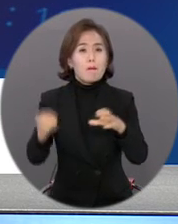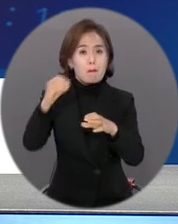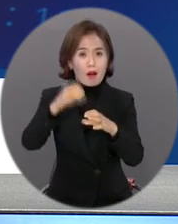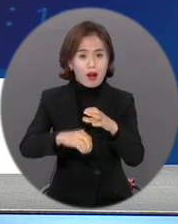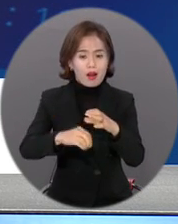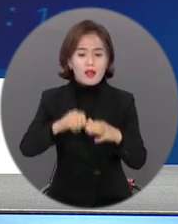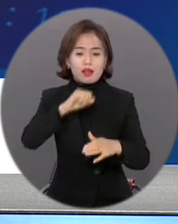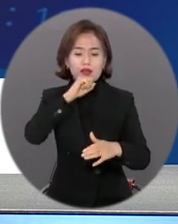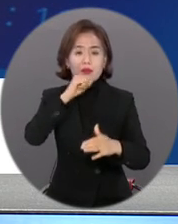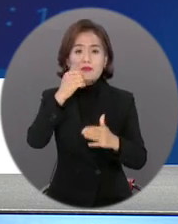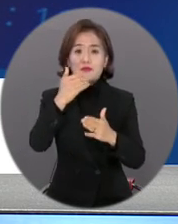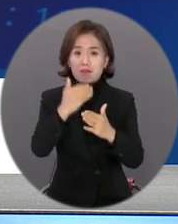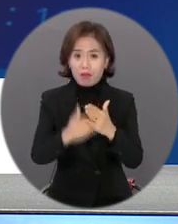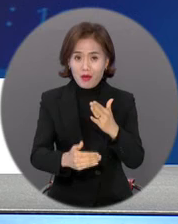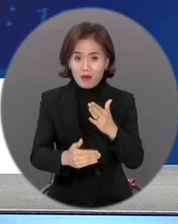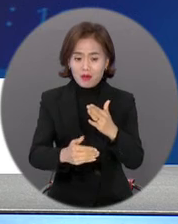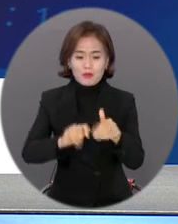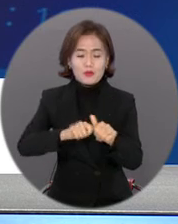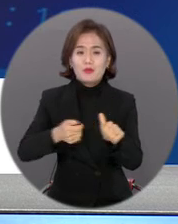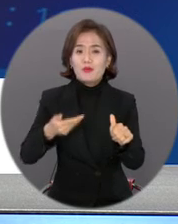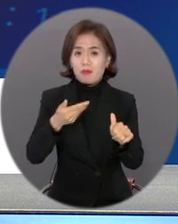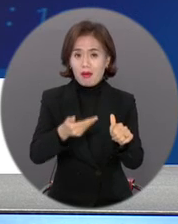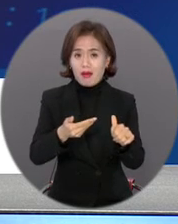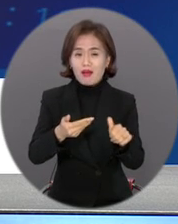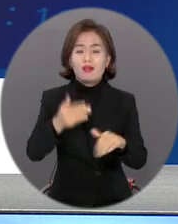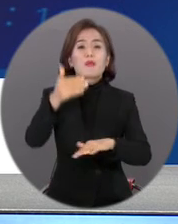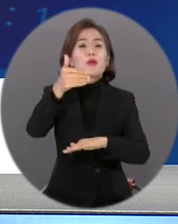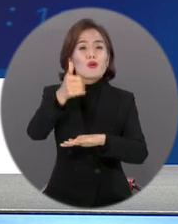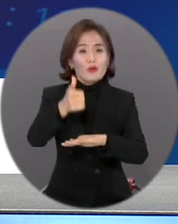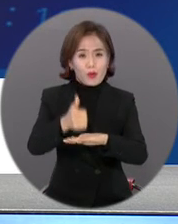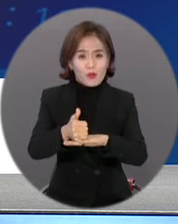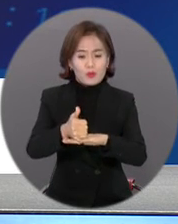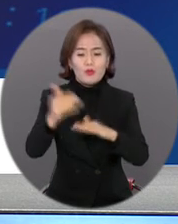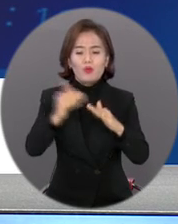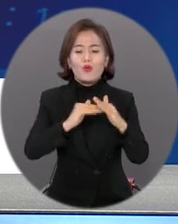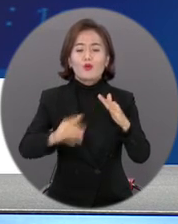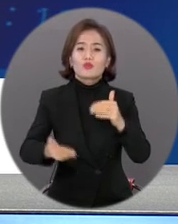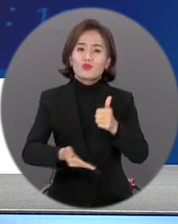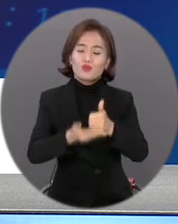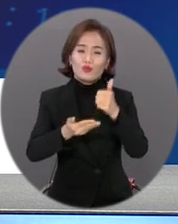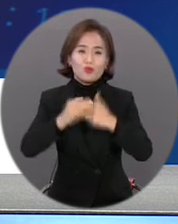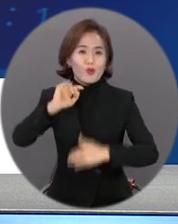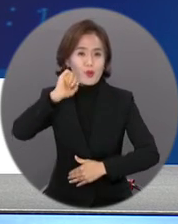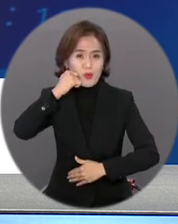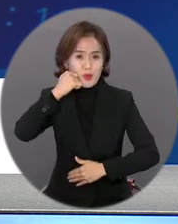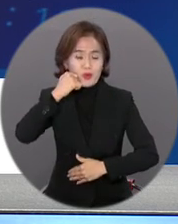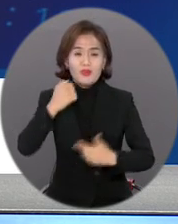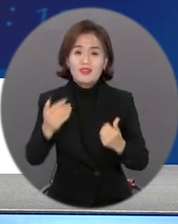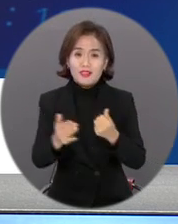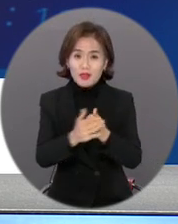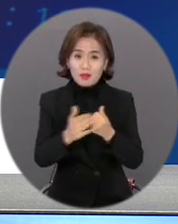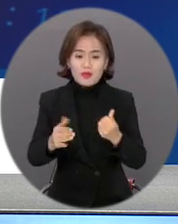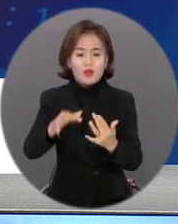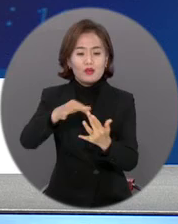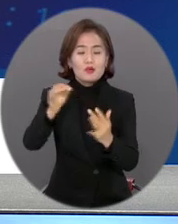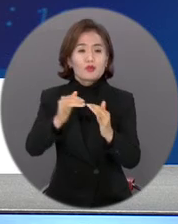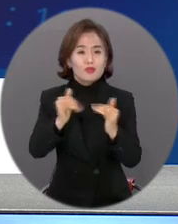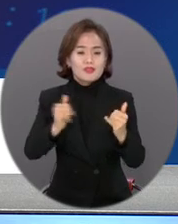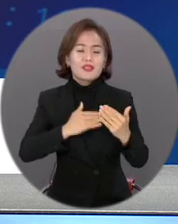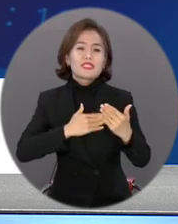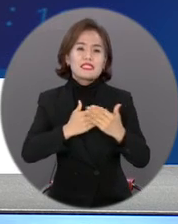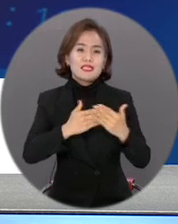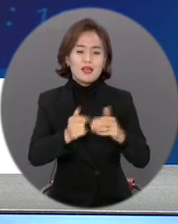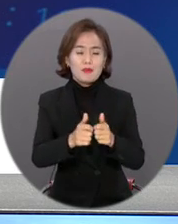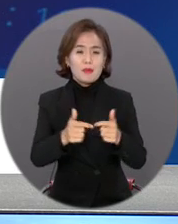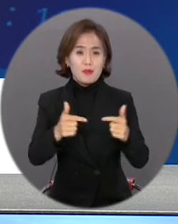경우 감점 페널티를 받게 되는데요. 이렇게 되면 사실상 공천을 받기 어려워지는 만큼 선출직들의